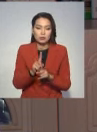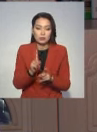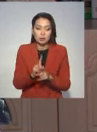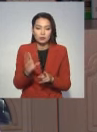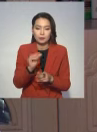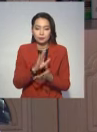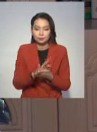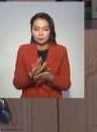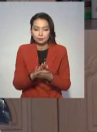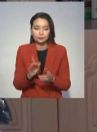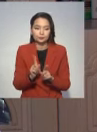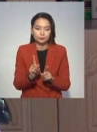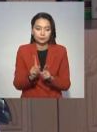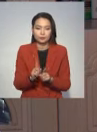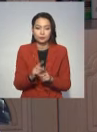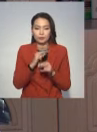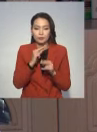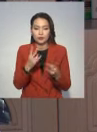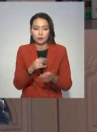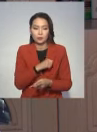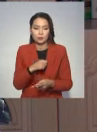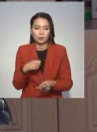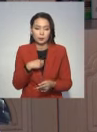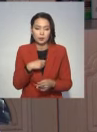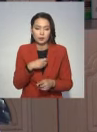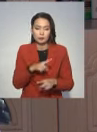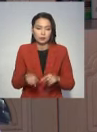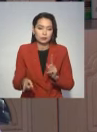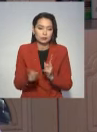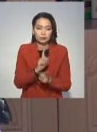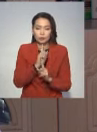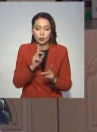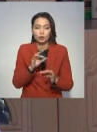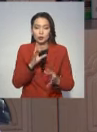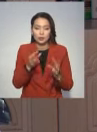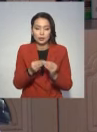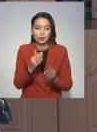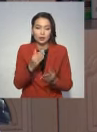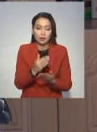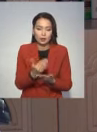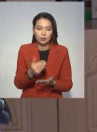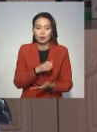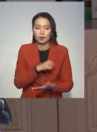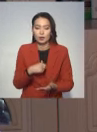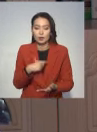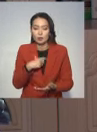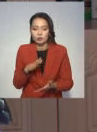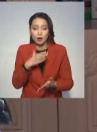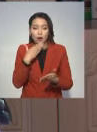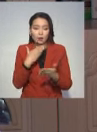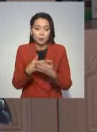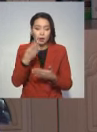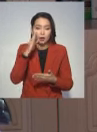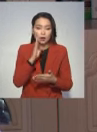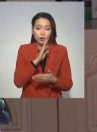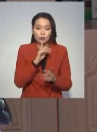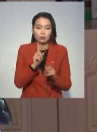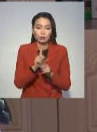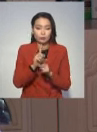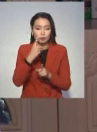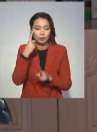тазалап, басқарнаға бұру. Әрине, өзгеріс бірден болмайды, бірақ нәтиже бар. Көбіне олардың өздері емес, жақындары, ата-аналары